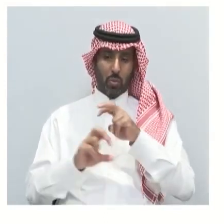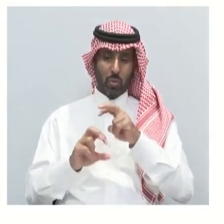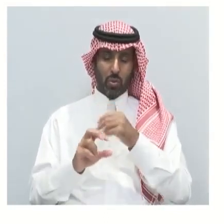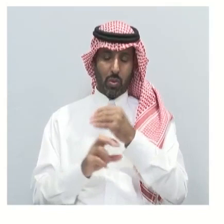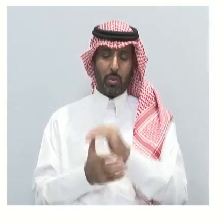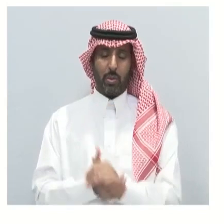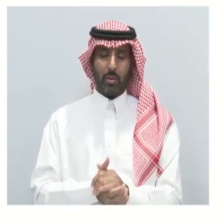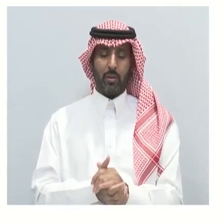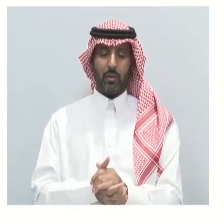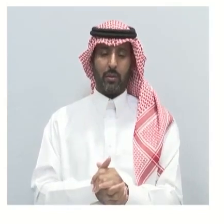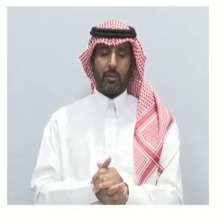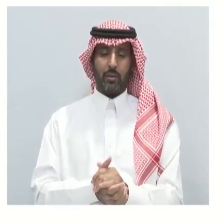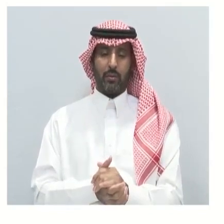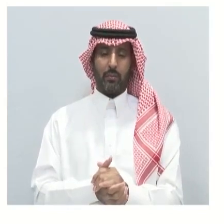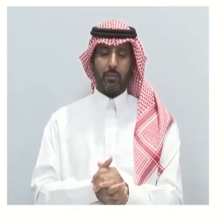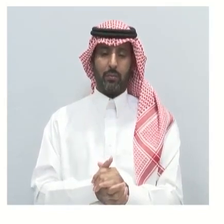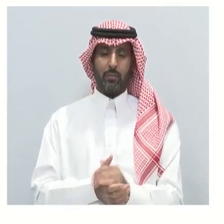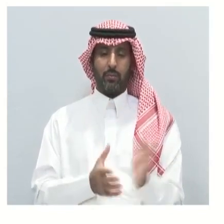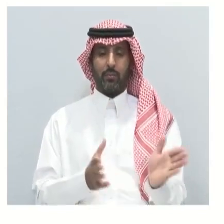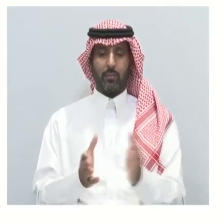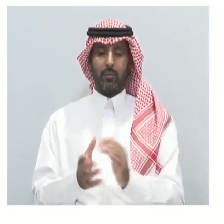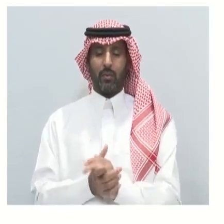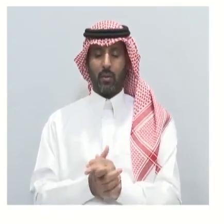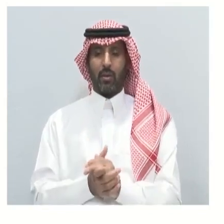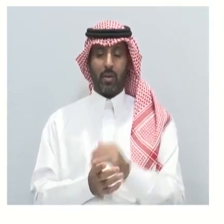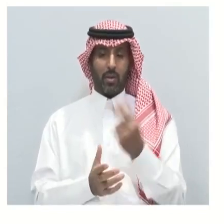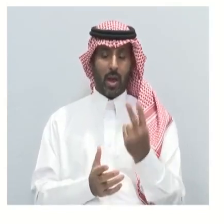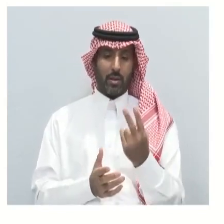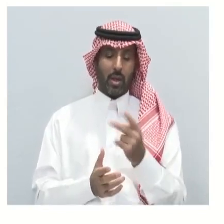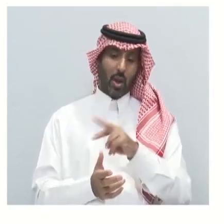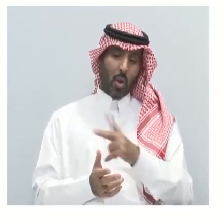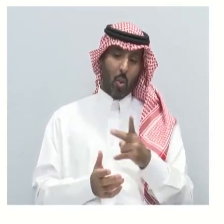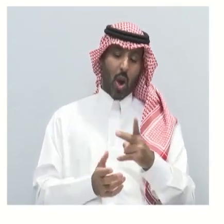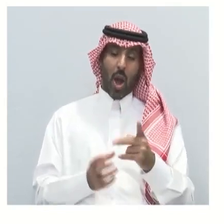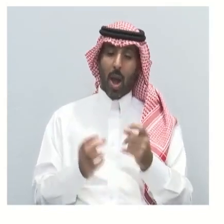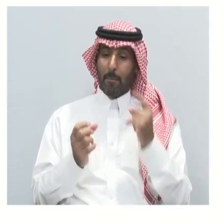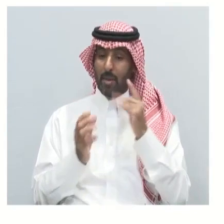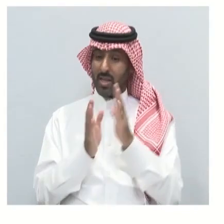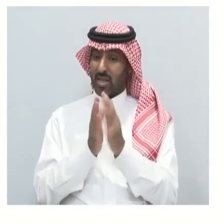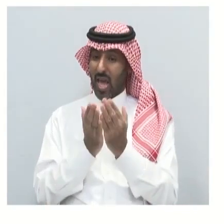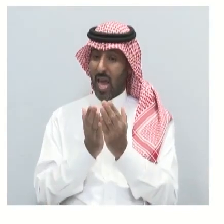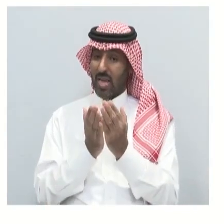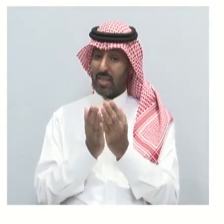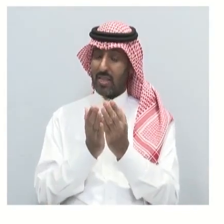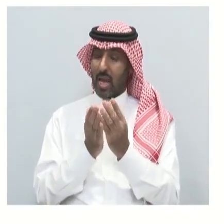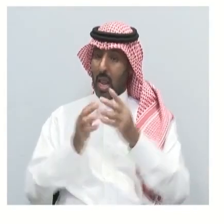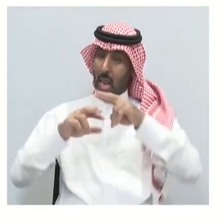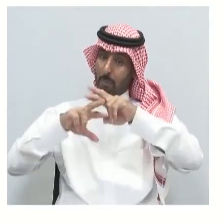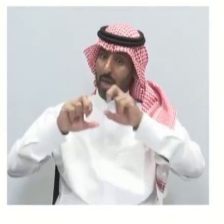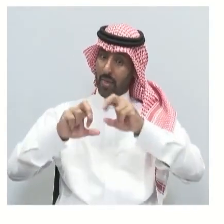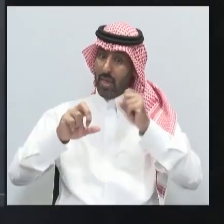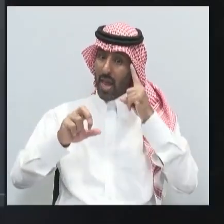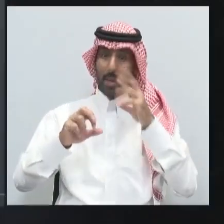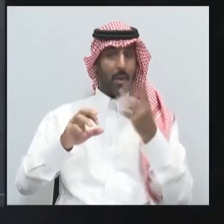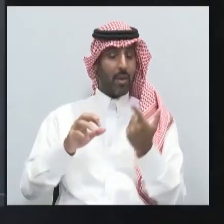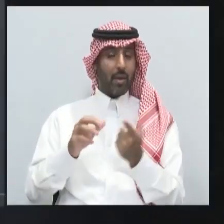والعلمي وفق اساليب محدده ثانيا انواع مناهج البحث العلمي ما هي انواع مناهج البحث العلمي ذكرنا